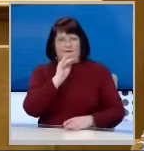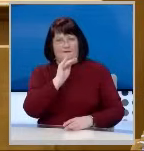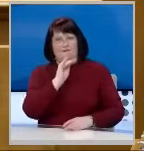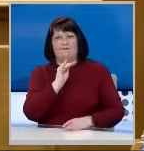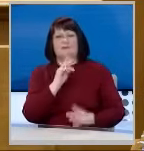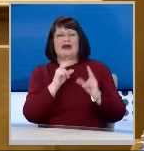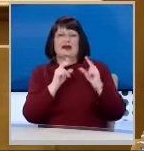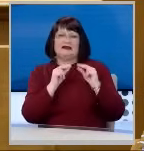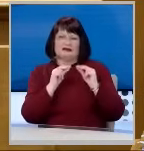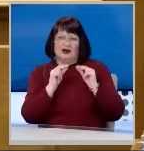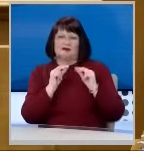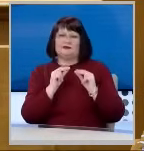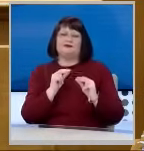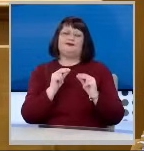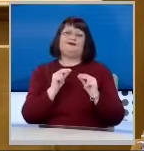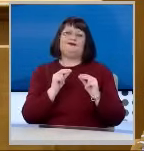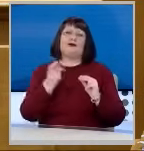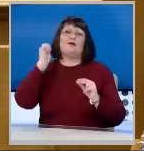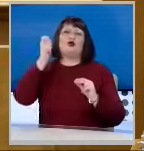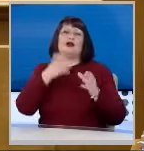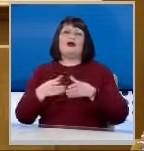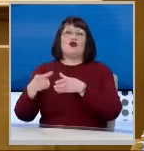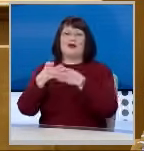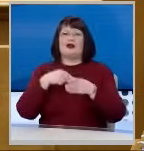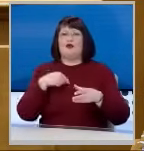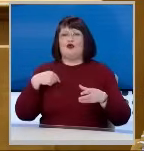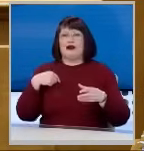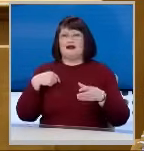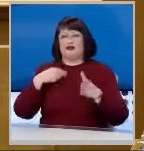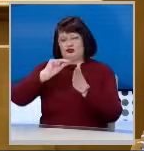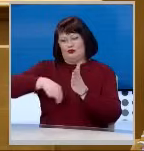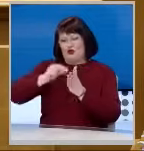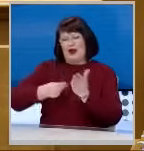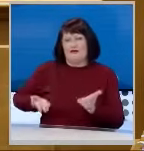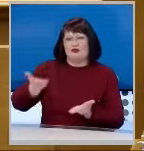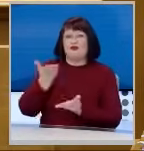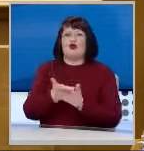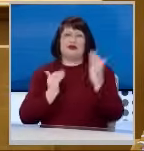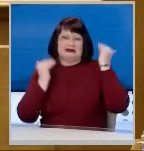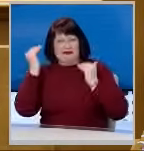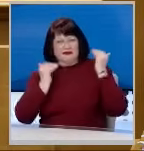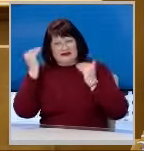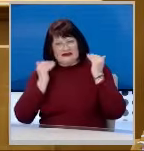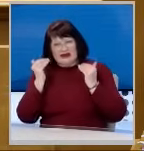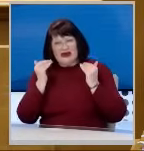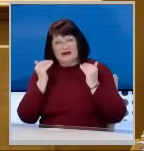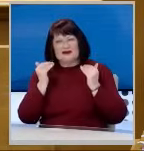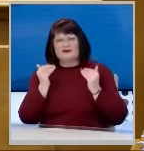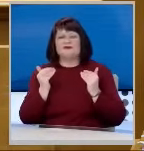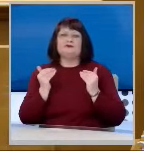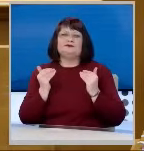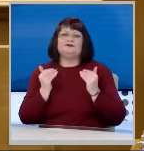ς με τα κόμματα και τους αρχηγούς που υπογράφουν την πρόταση δυσπιστίας χωρίς